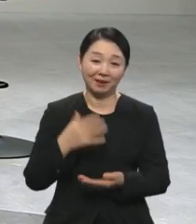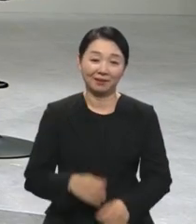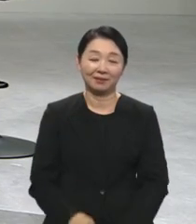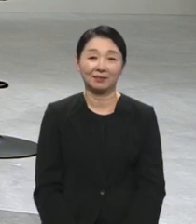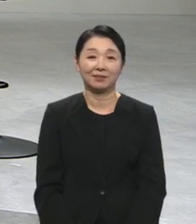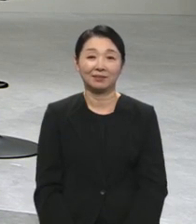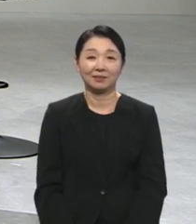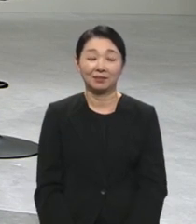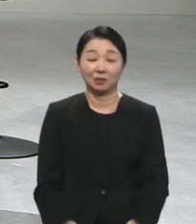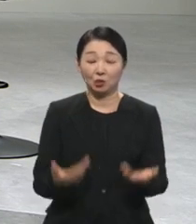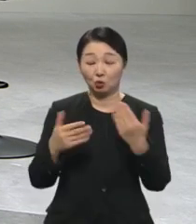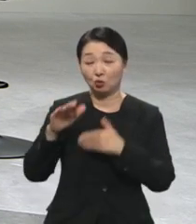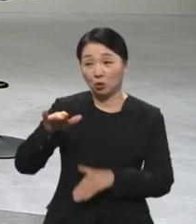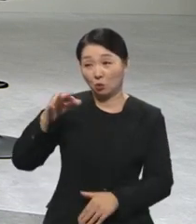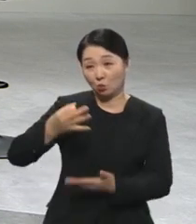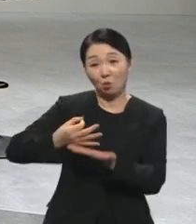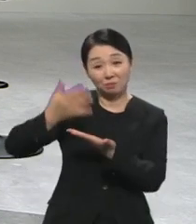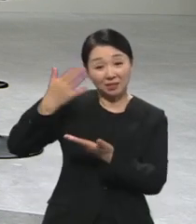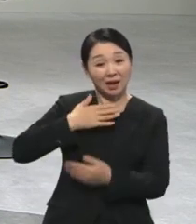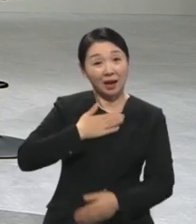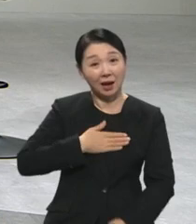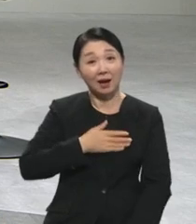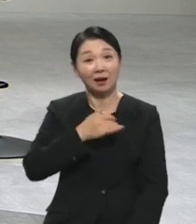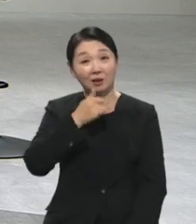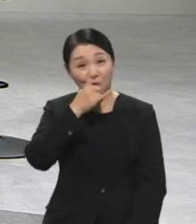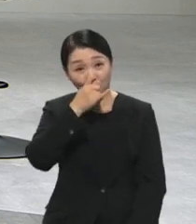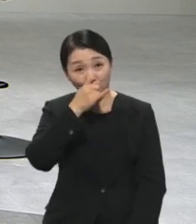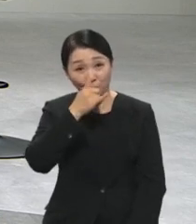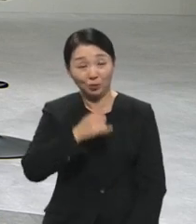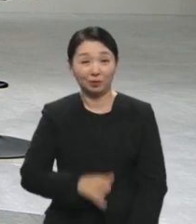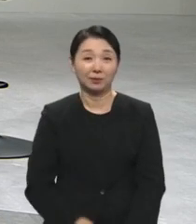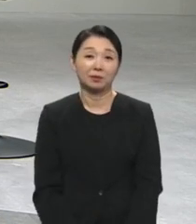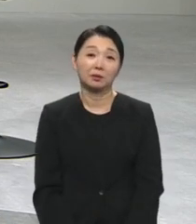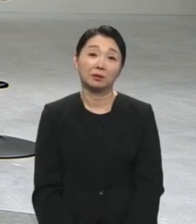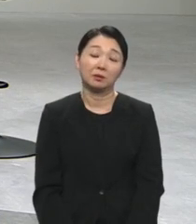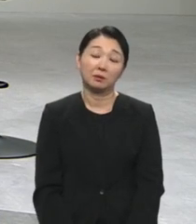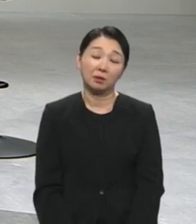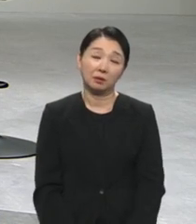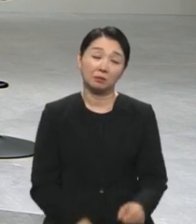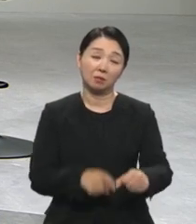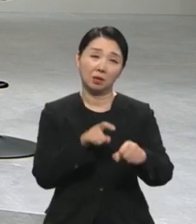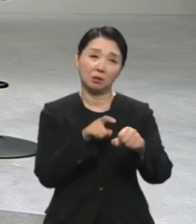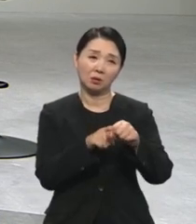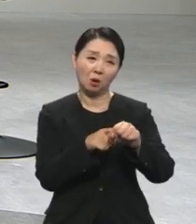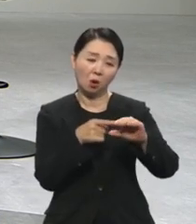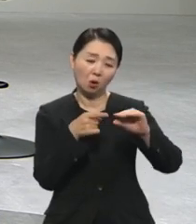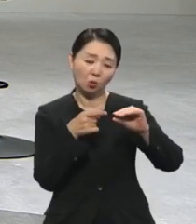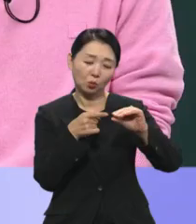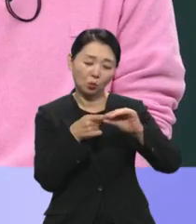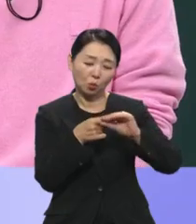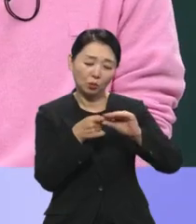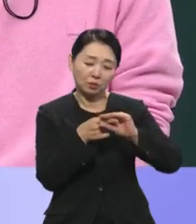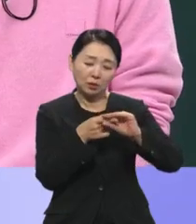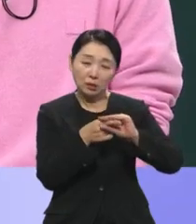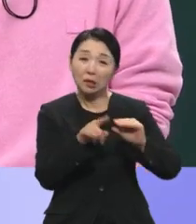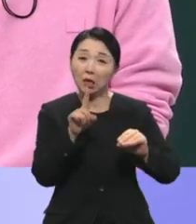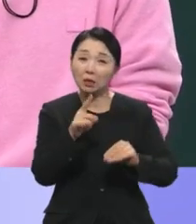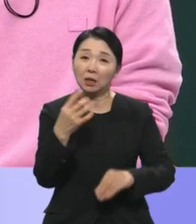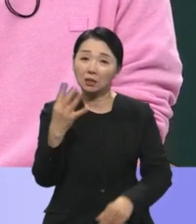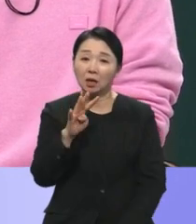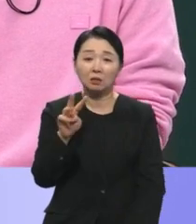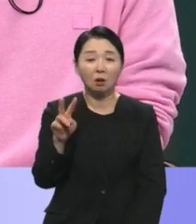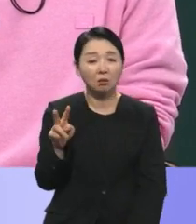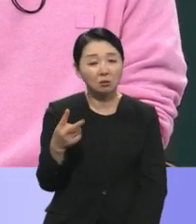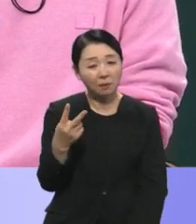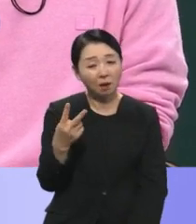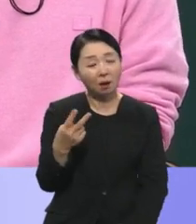원래 이제 휴게소 물가 비싼 거는 우리가 좀 알고 있었습니다 다른 곳보다는 근데 떡꼬치한 아이 지금 4200원 좀 많이 비싸거든요